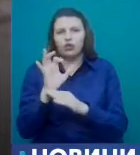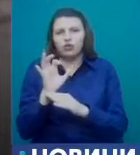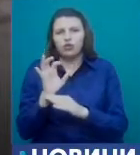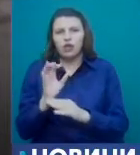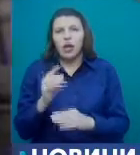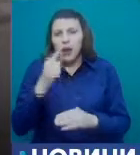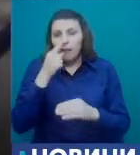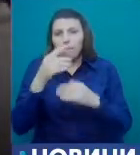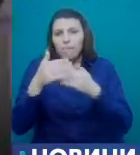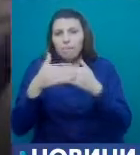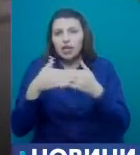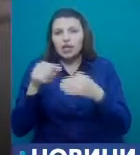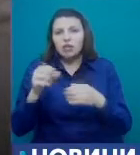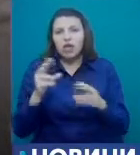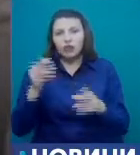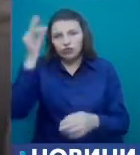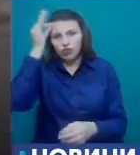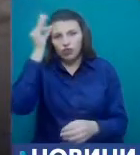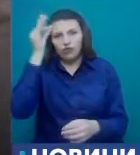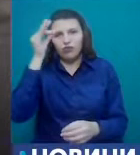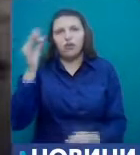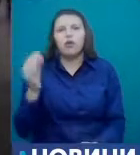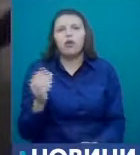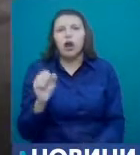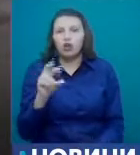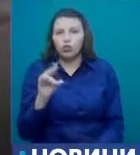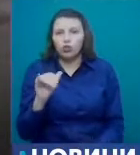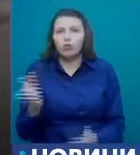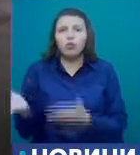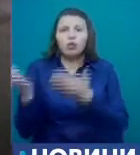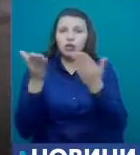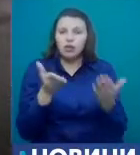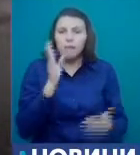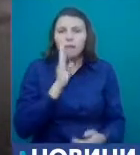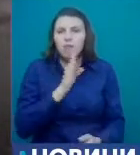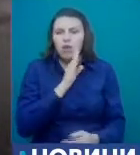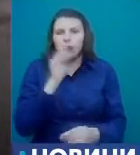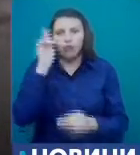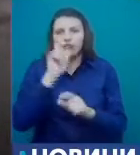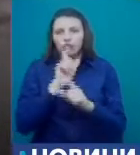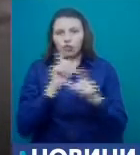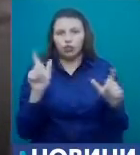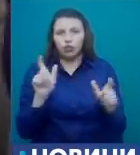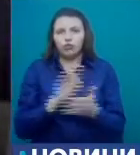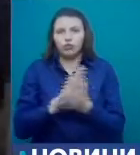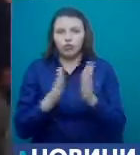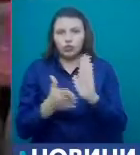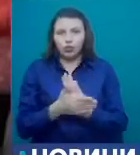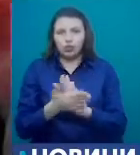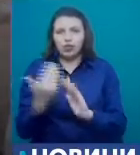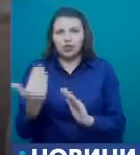як вшановувати пам'ять Антону, ми запросили маму до школи, узгодили з нею про